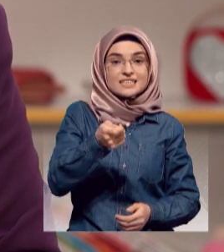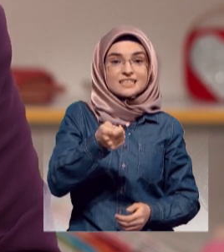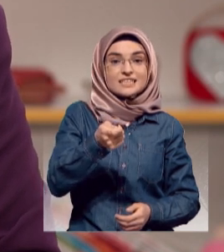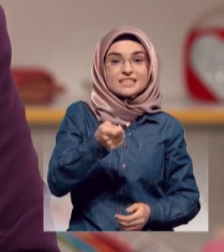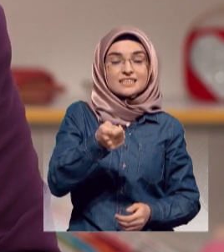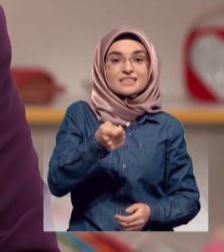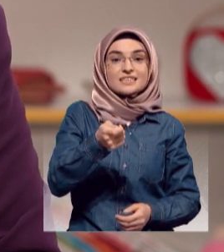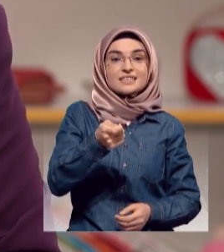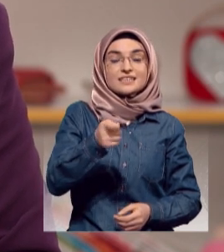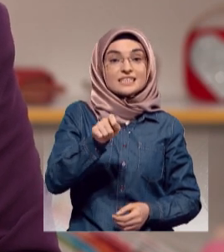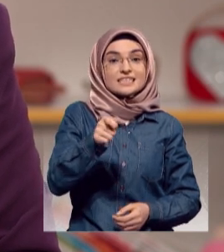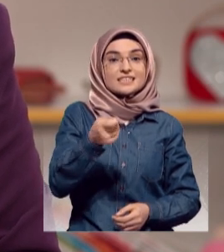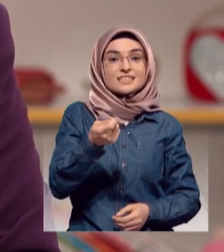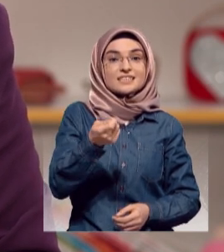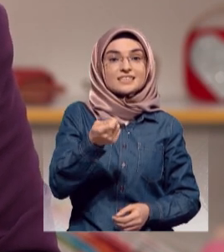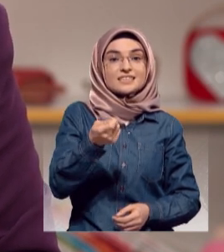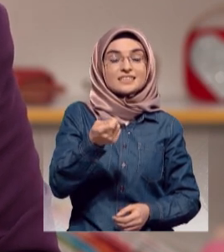Şıkırt.